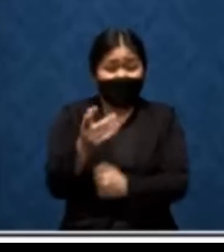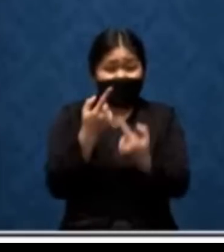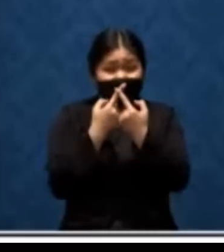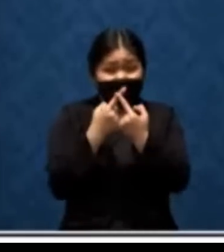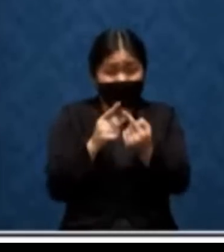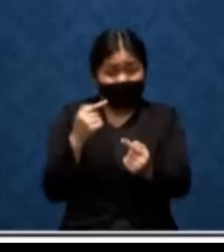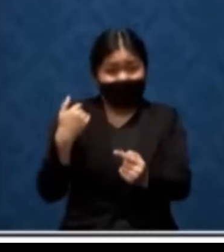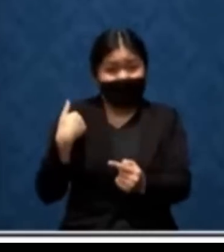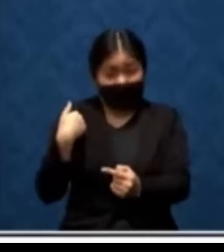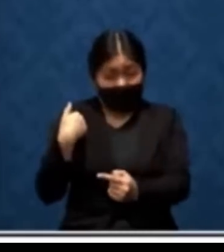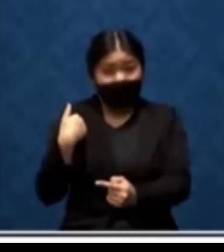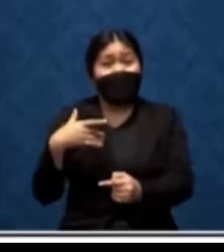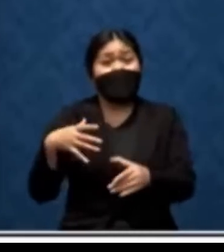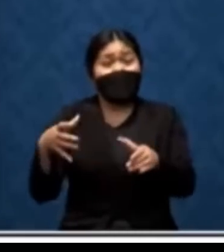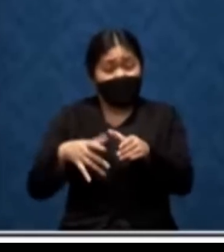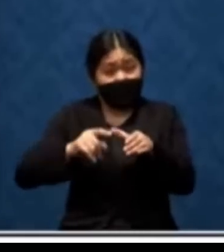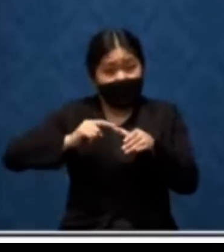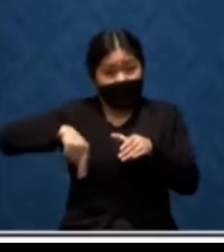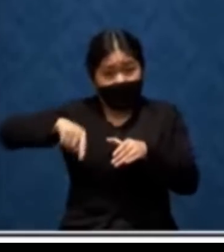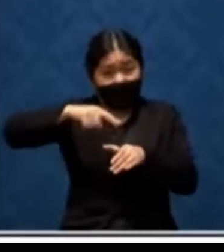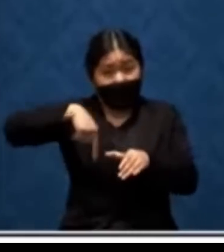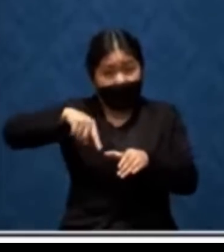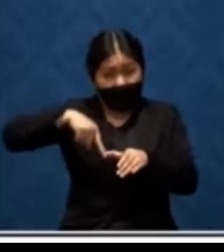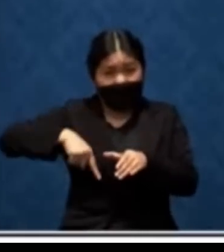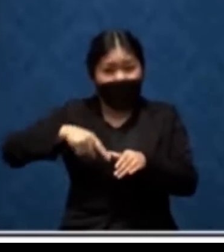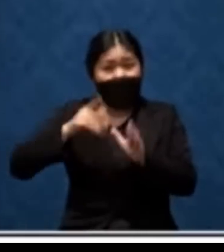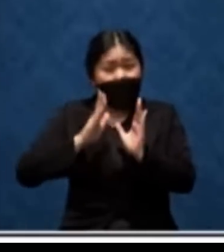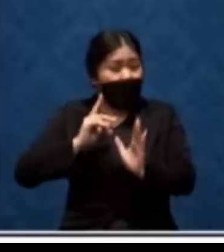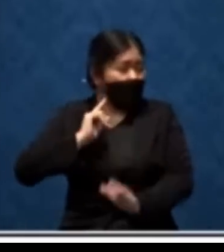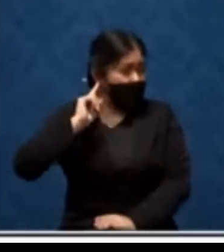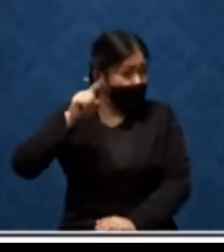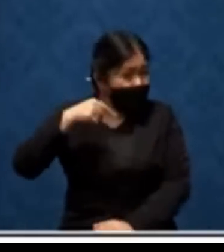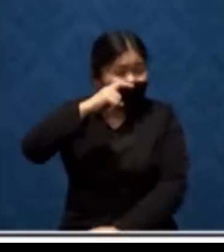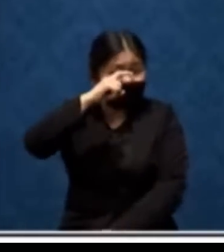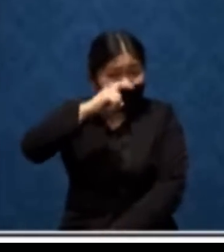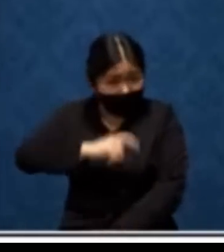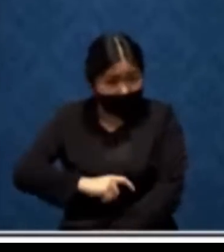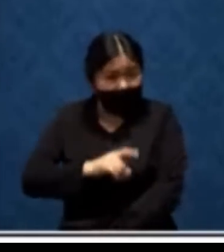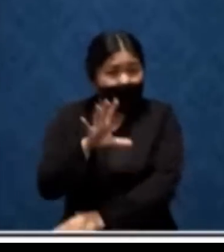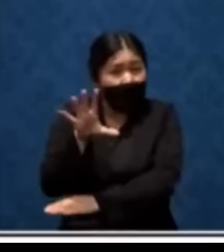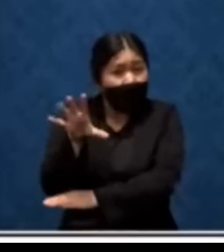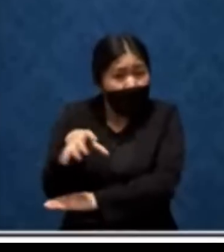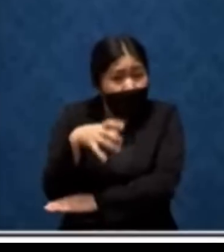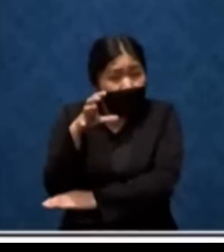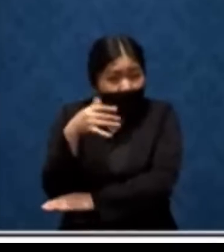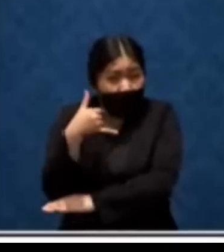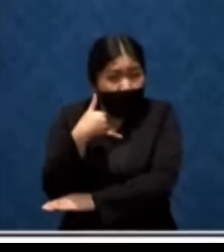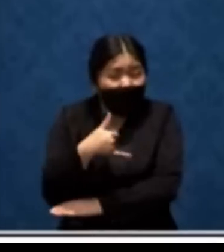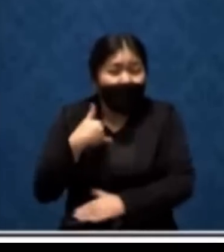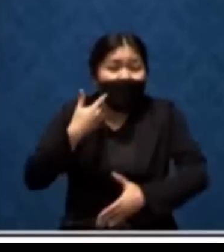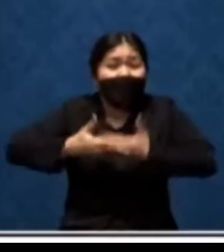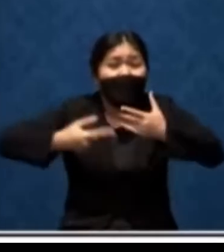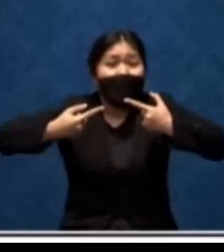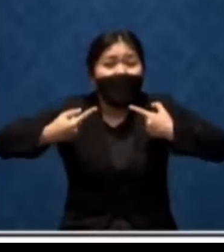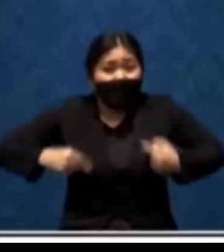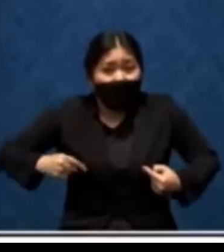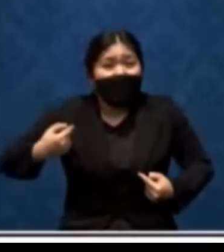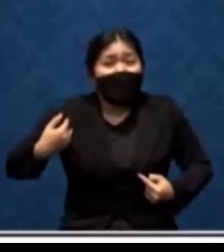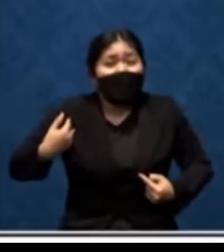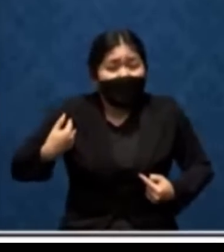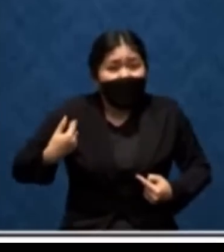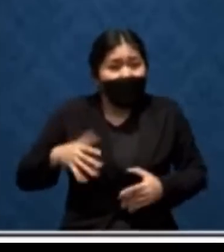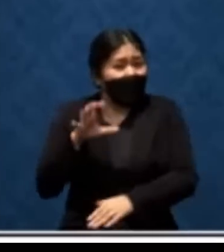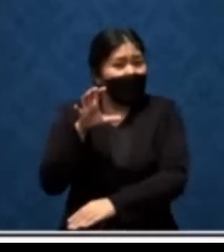ในนั้นมีทั้งหนึ่งกลุ่มมีทั้งผู้หญิงไทยที่ถูกหลอกไปให้ขายตัวและบังคับให้จิ